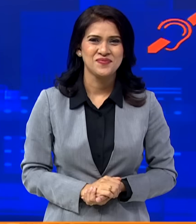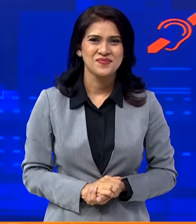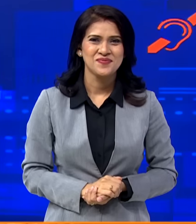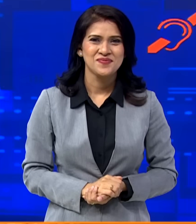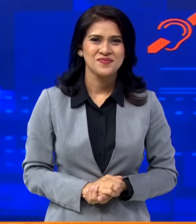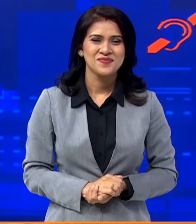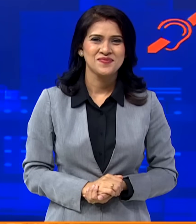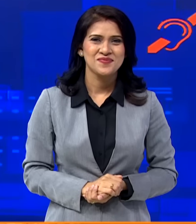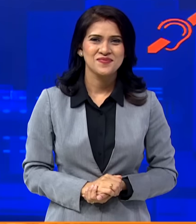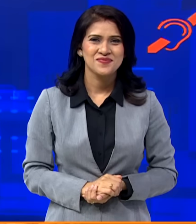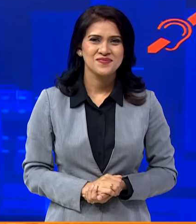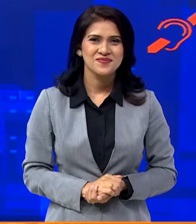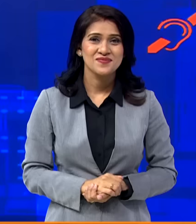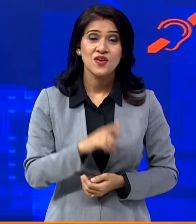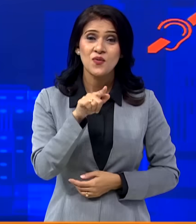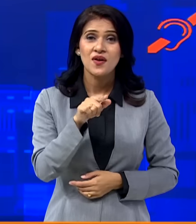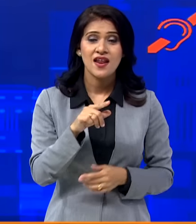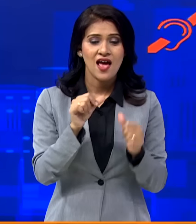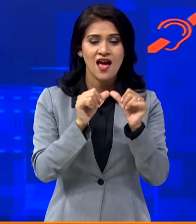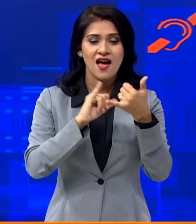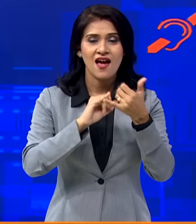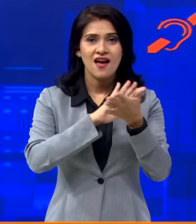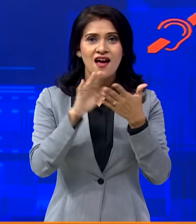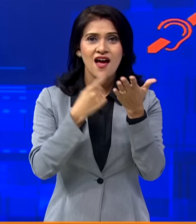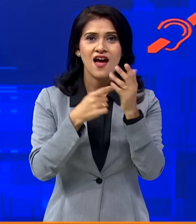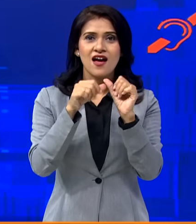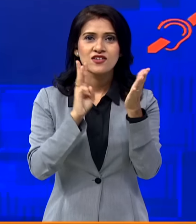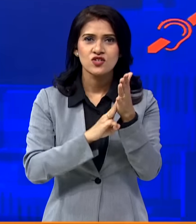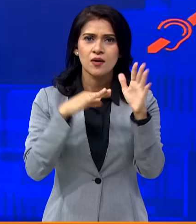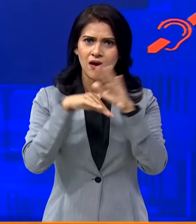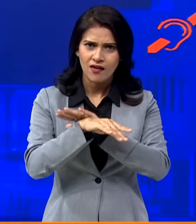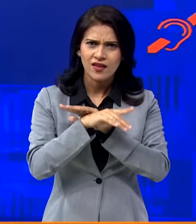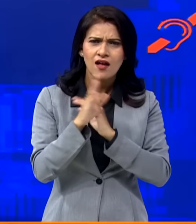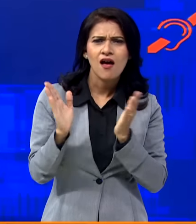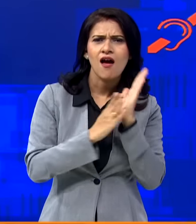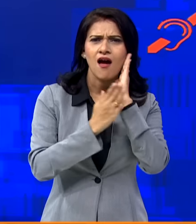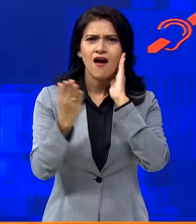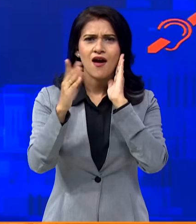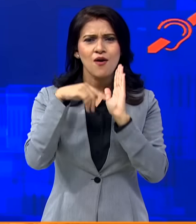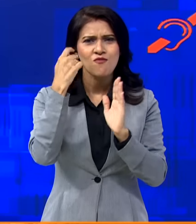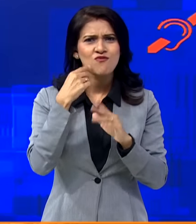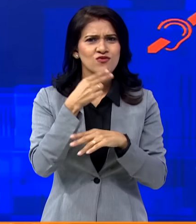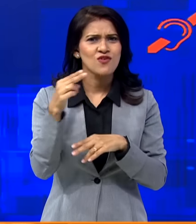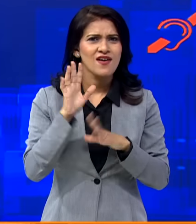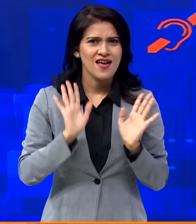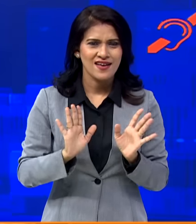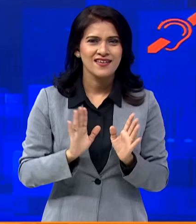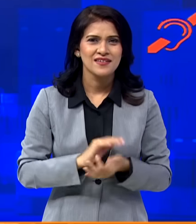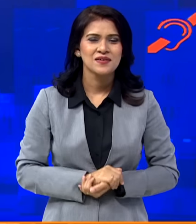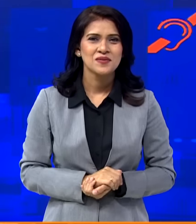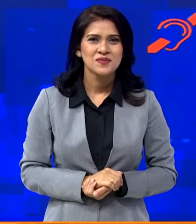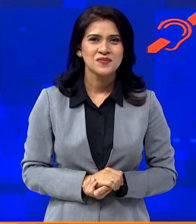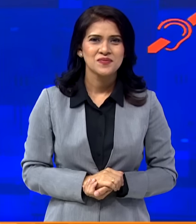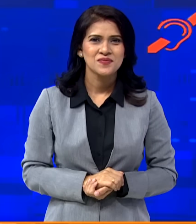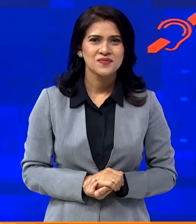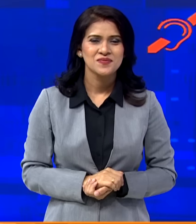है अब अपने आश्रम में आप गाना गाते हैं तू चीज बड़ी है मस्त मस्त रजत